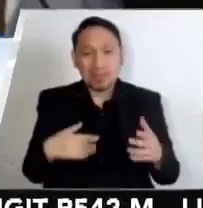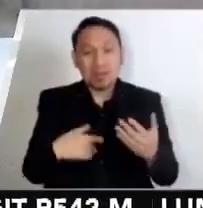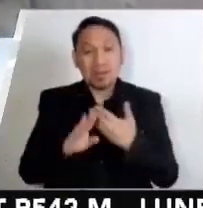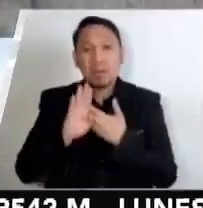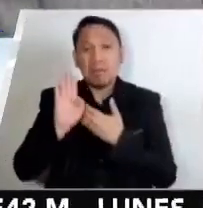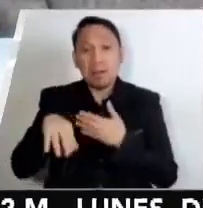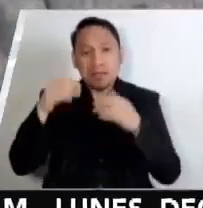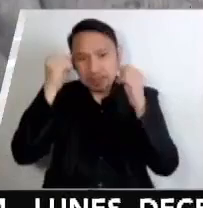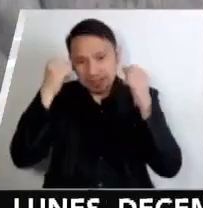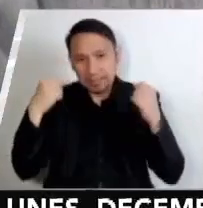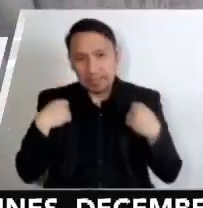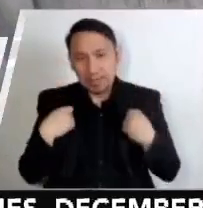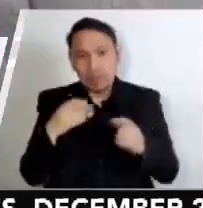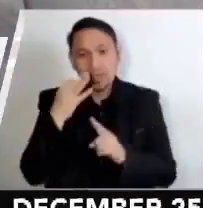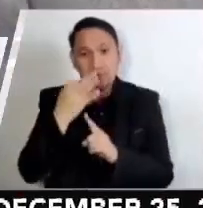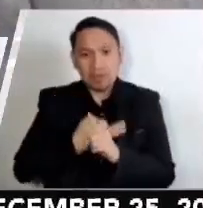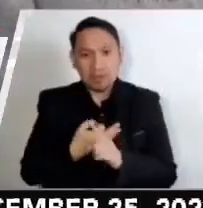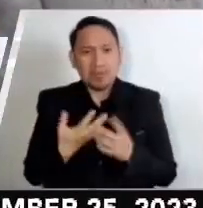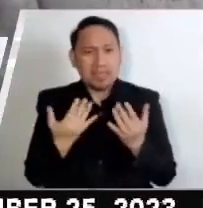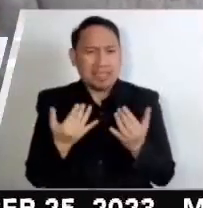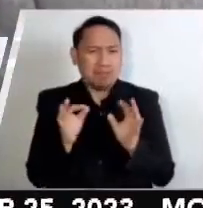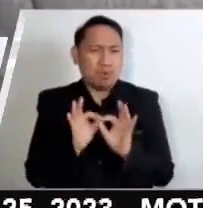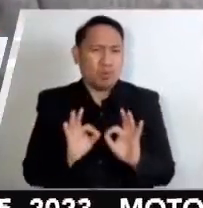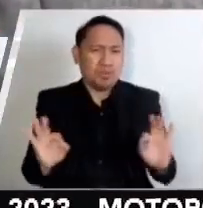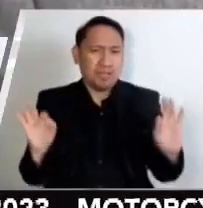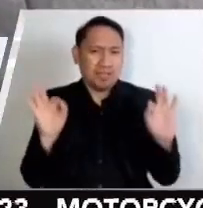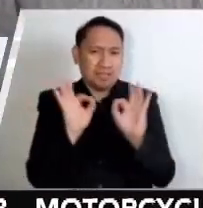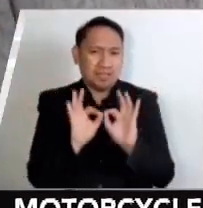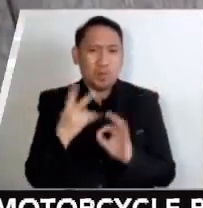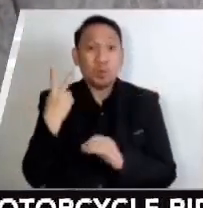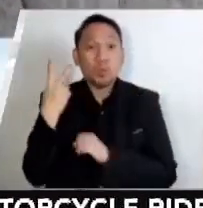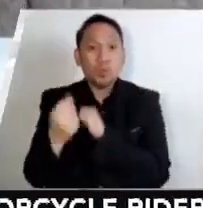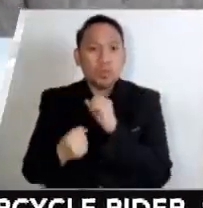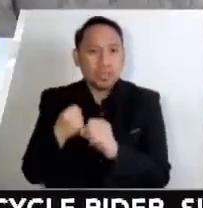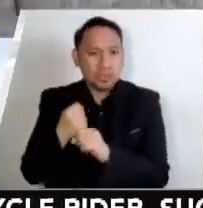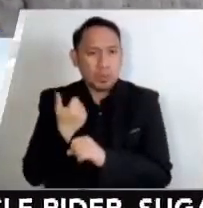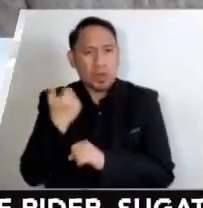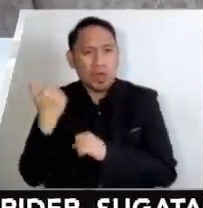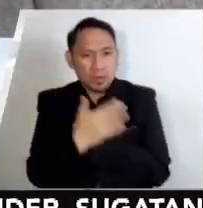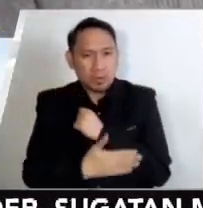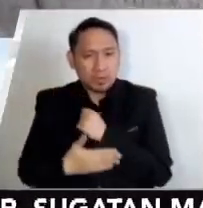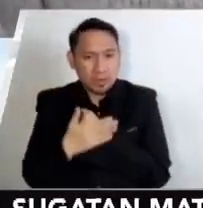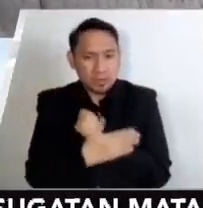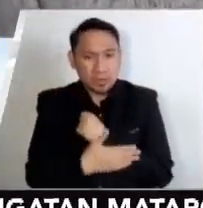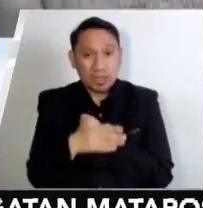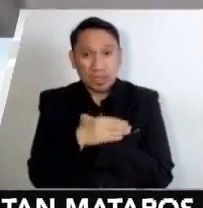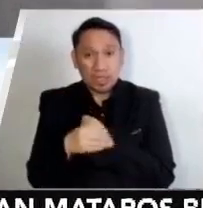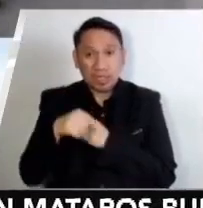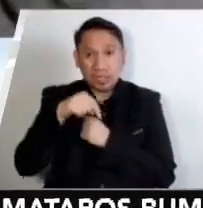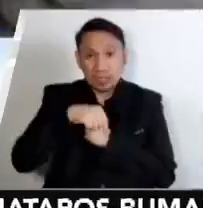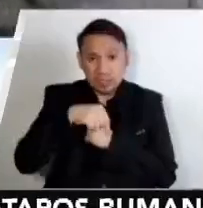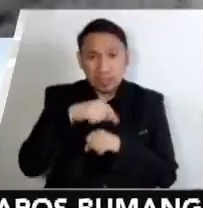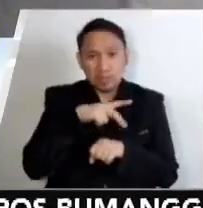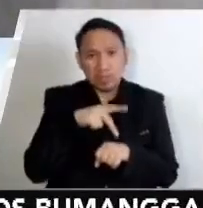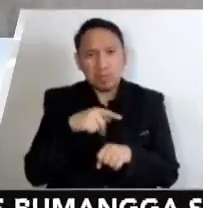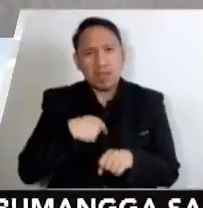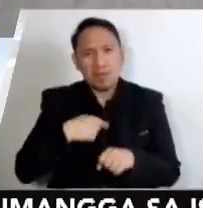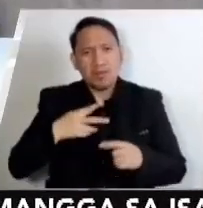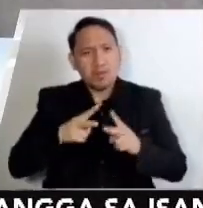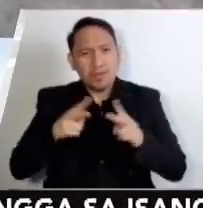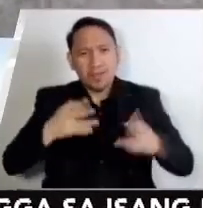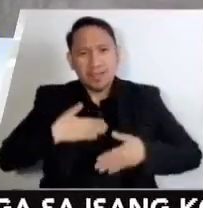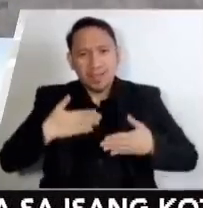Pebrero. Importante ano? Siyempre, 2 years sa abroad, tapos dito. Siyempre, masaya. Sobrang lamig